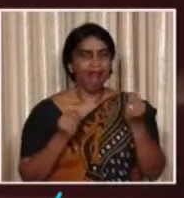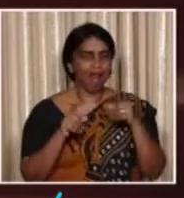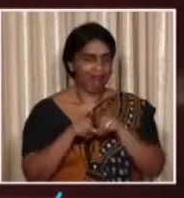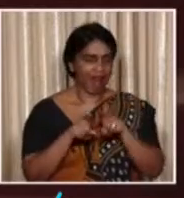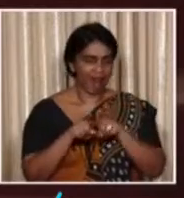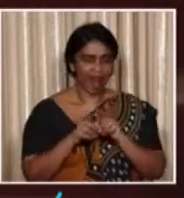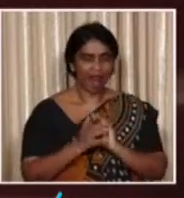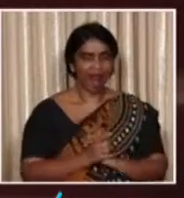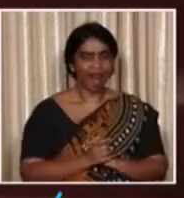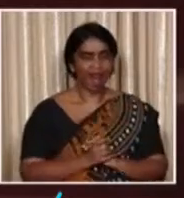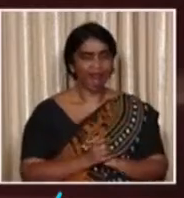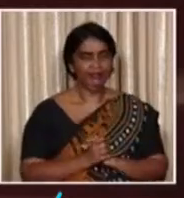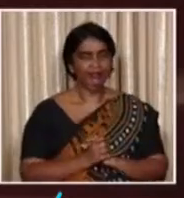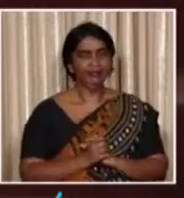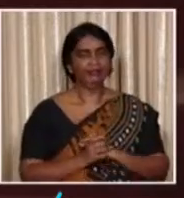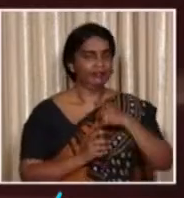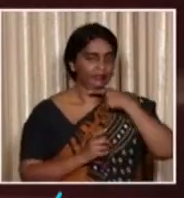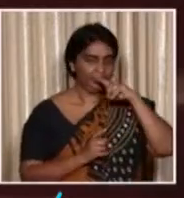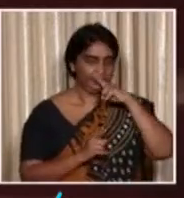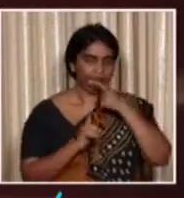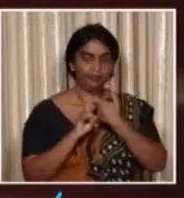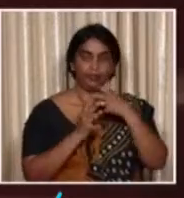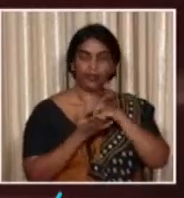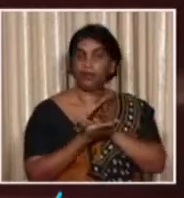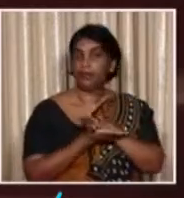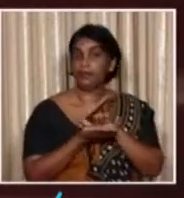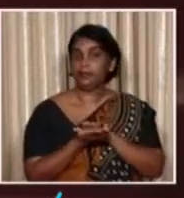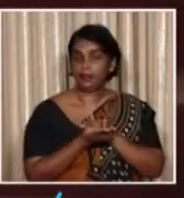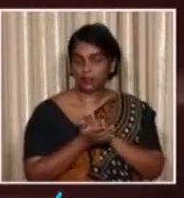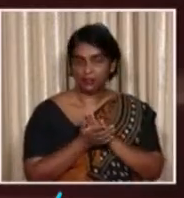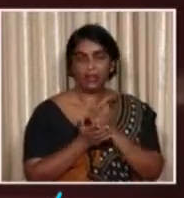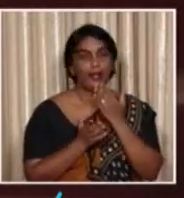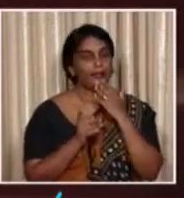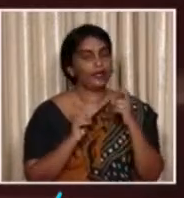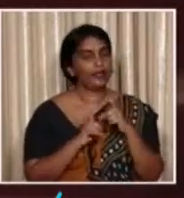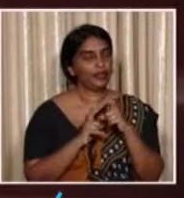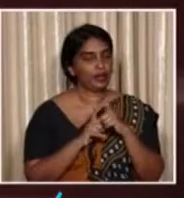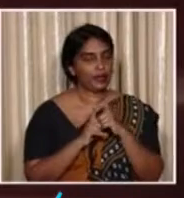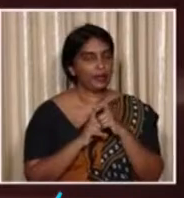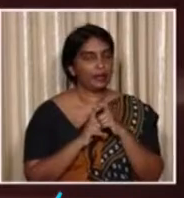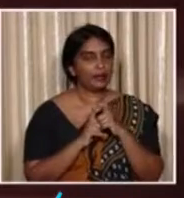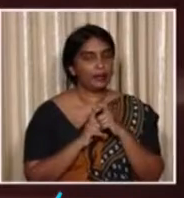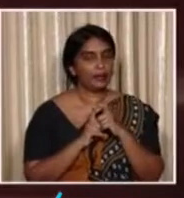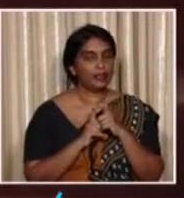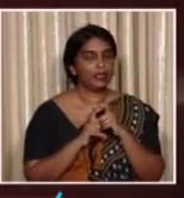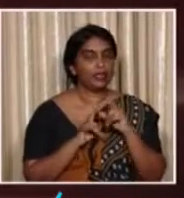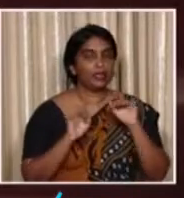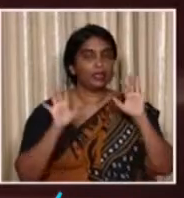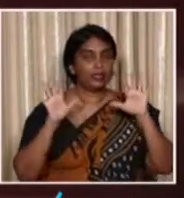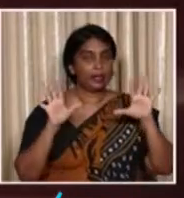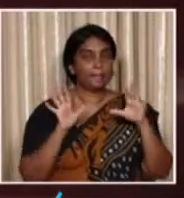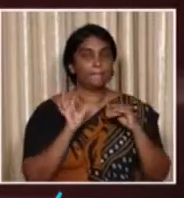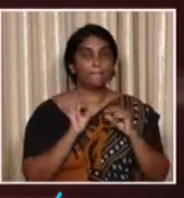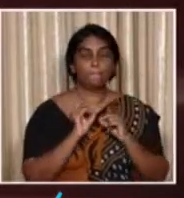meseya. Samudra kalape pirisidu kirima sandaha americanu dollar